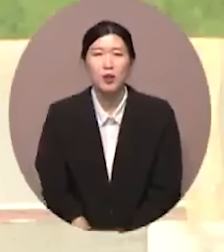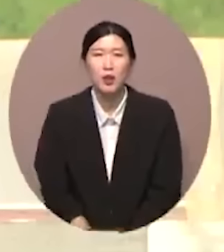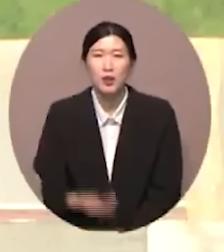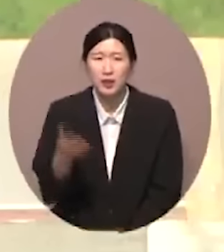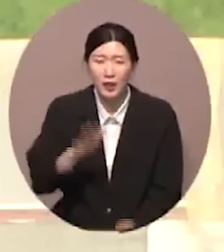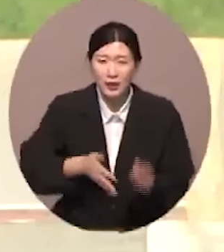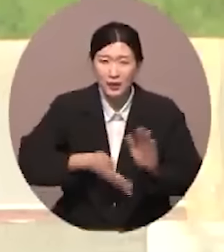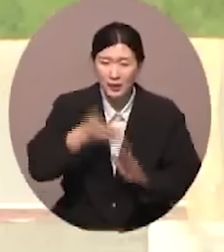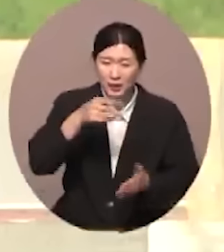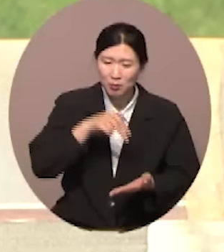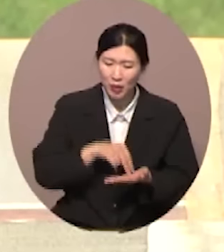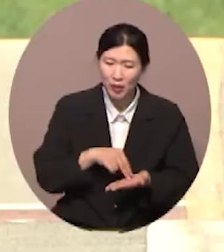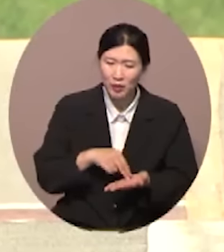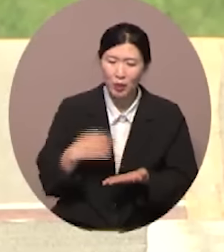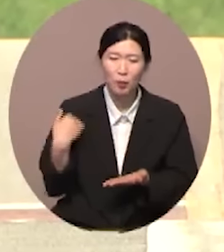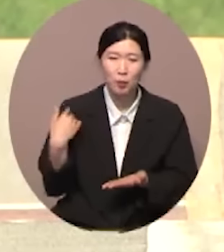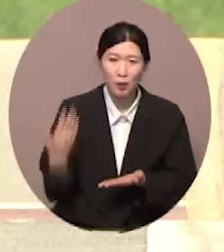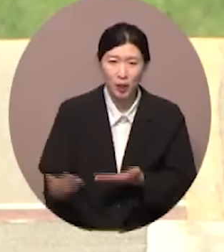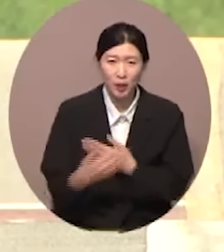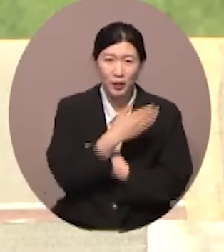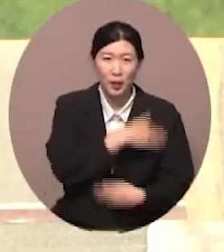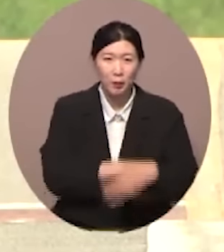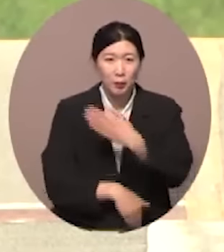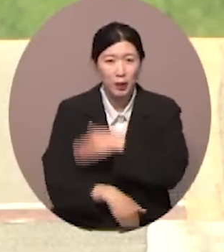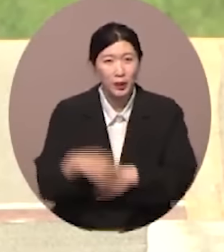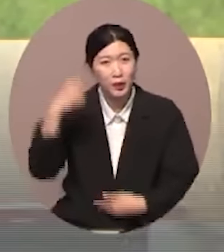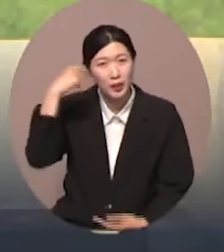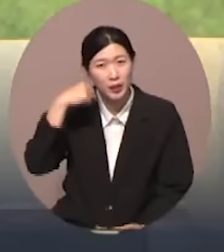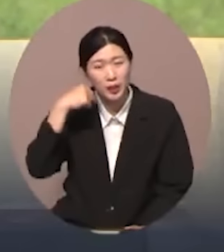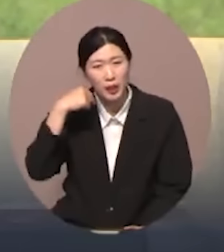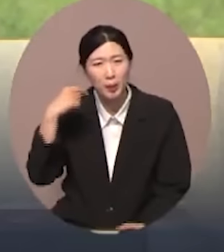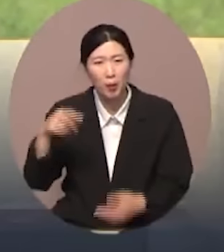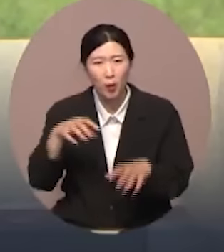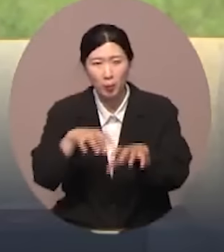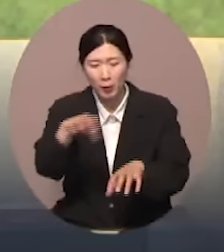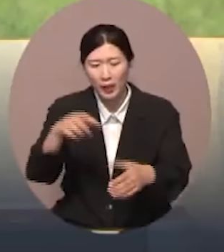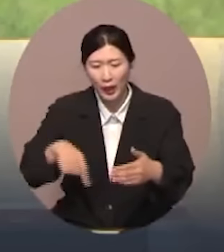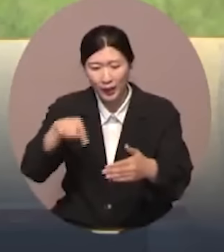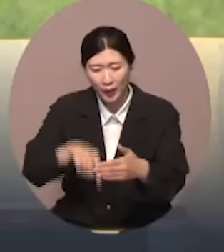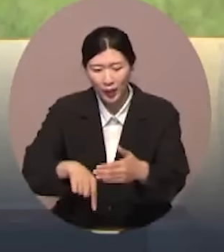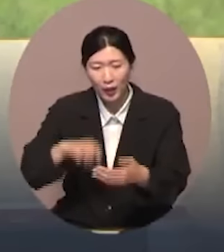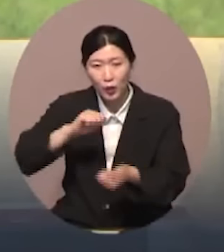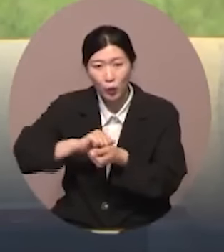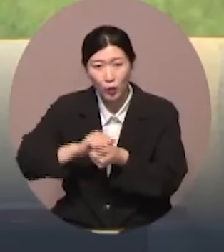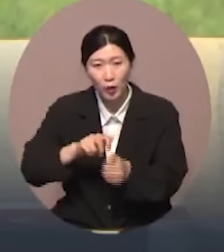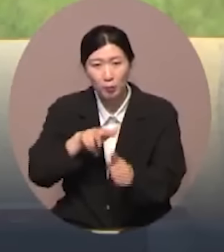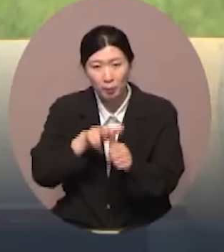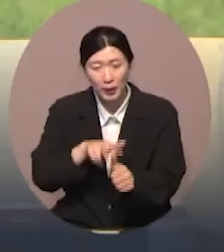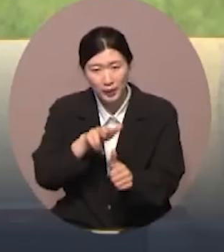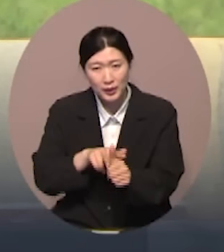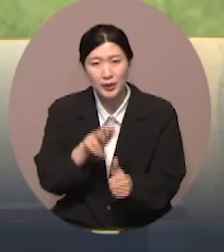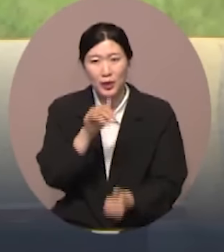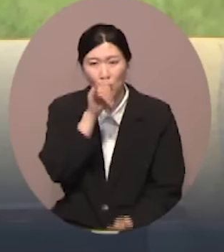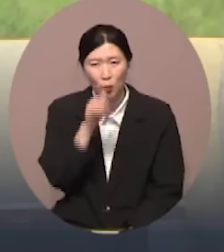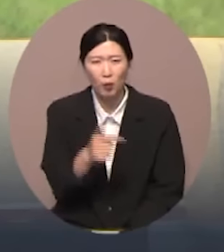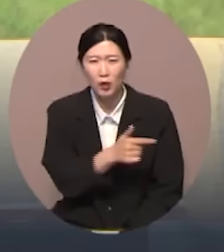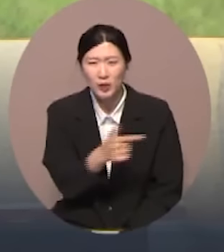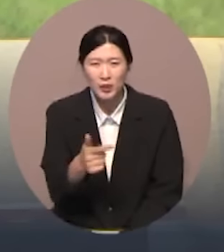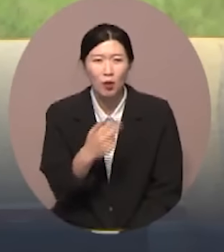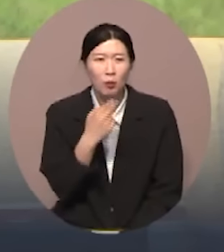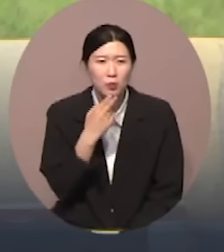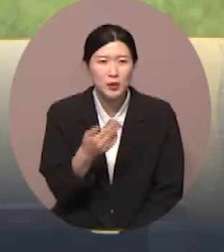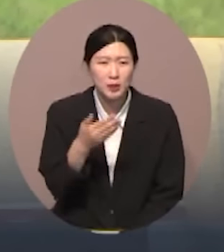많은 지자체가 손을 놓고 있습니다. 읍면마다 다 이제 농협마트는 다 있고, 물론 이제 큰